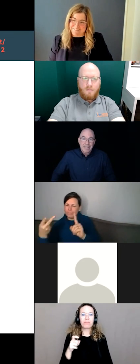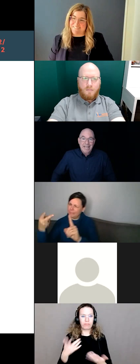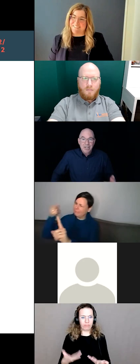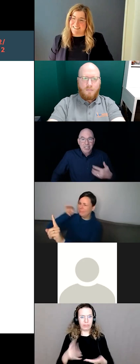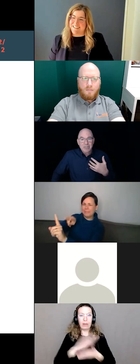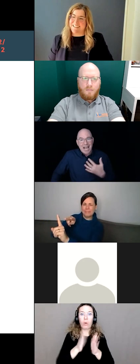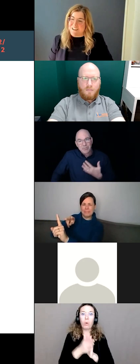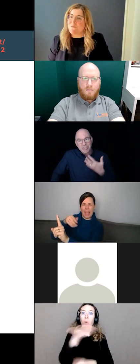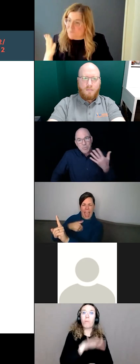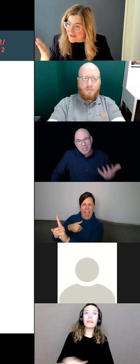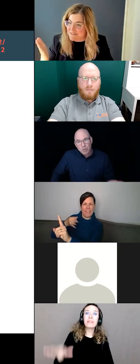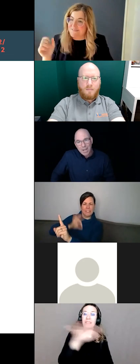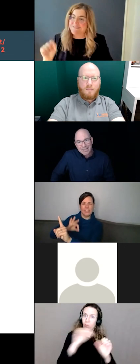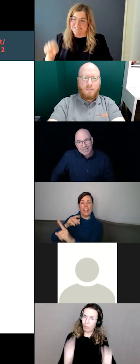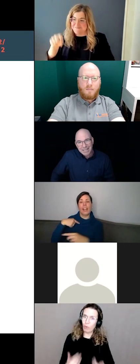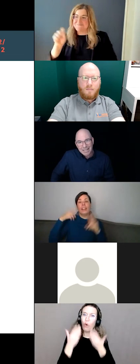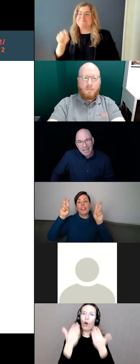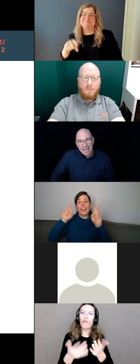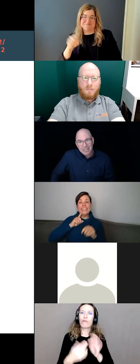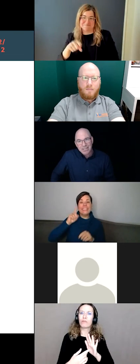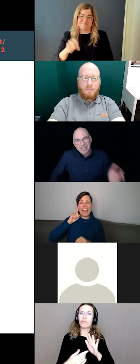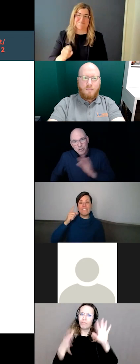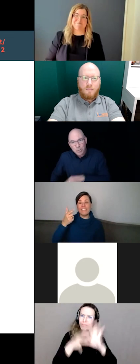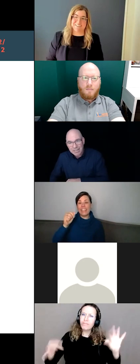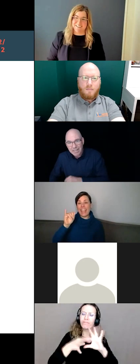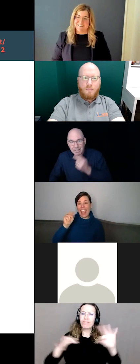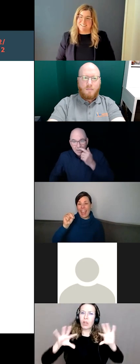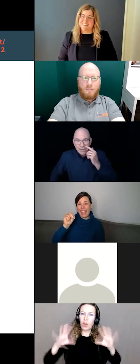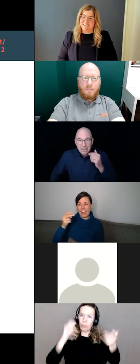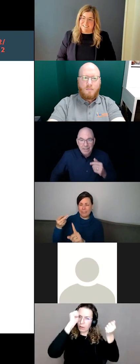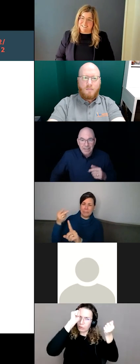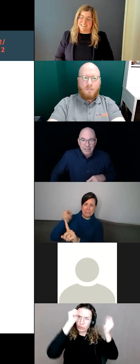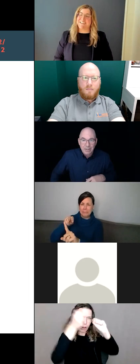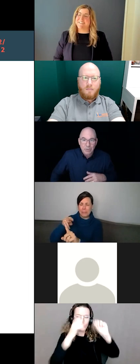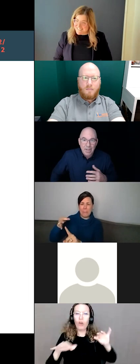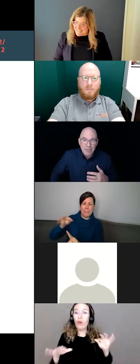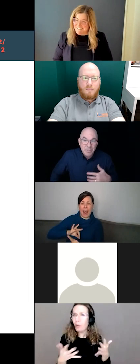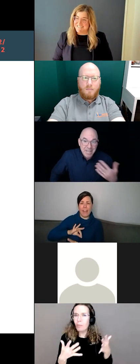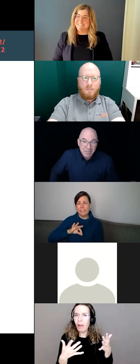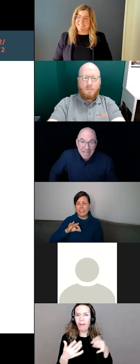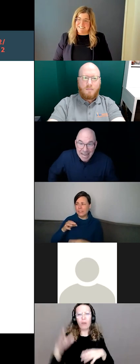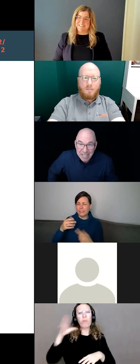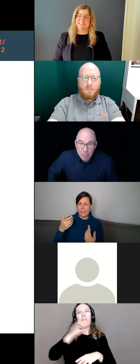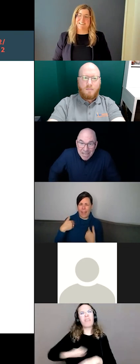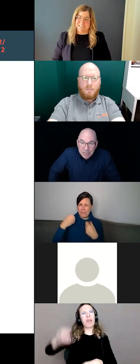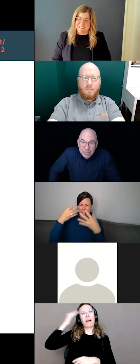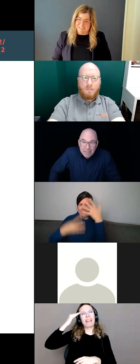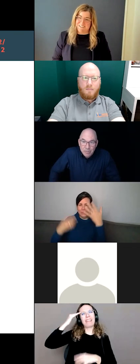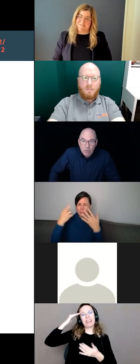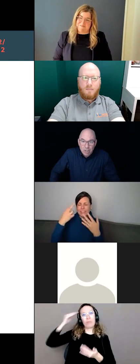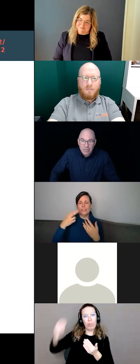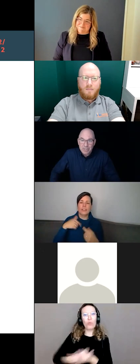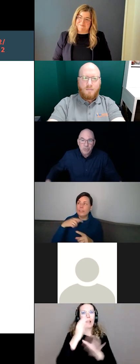cette exposition, comment sortir de cet état d'esprit, le vieux, puis d'adopter un nouveau. Il y a un